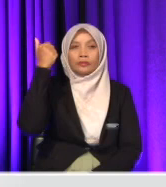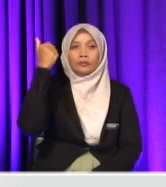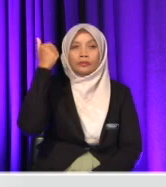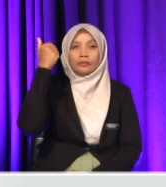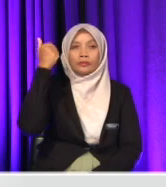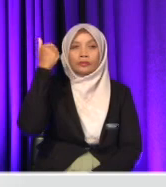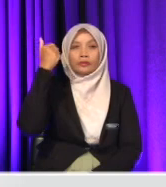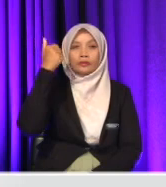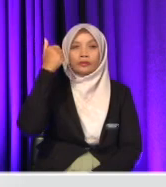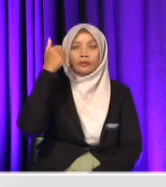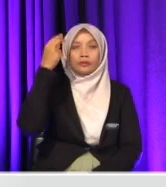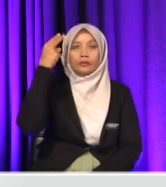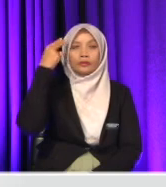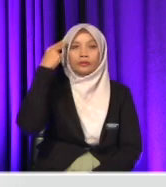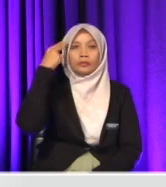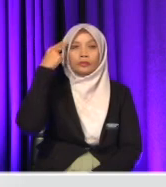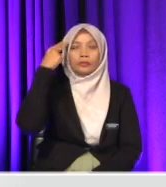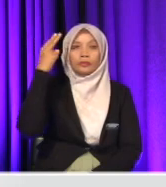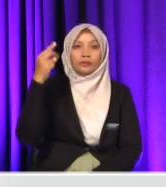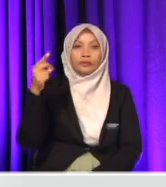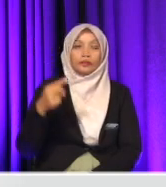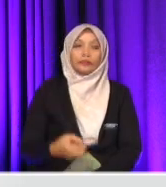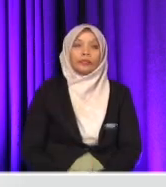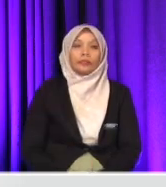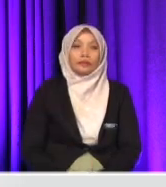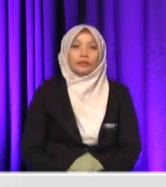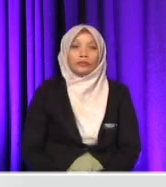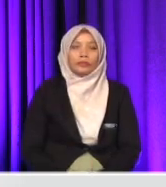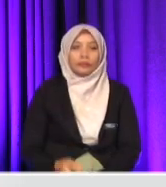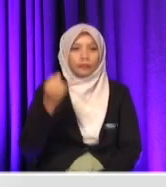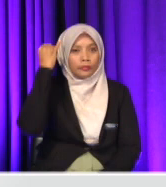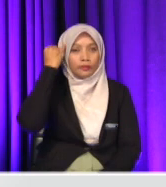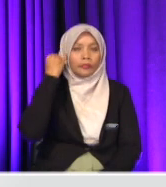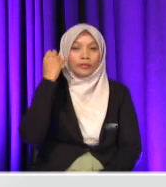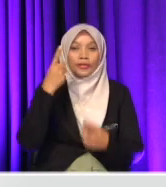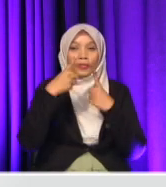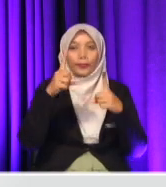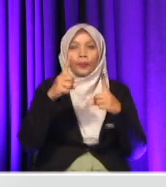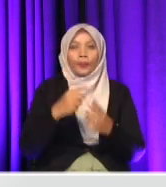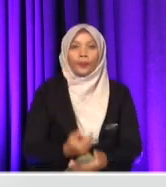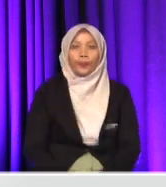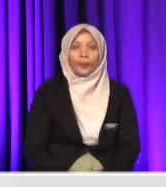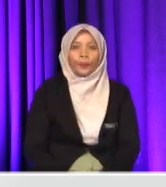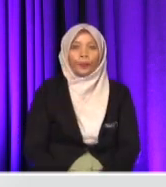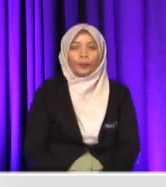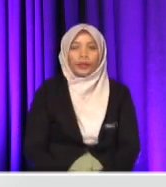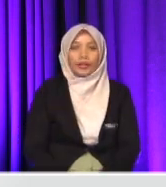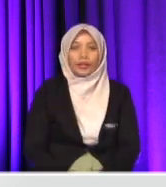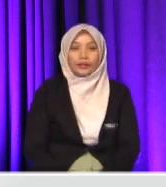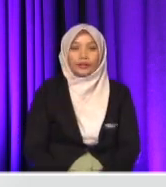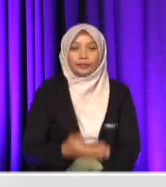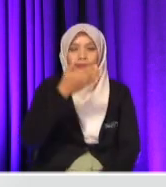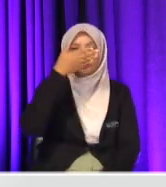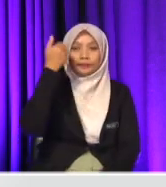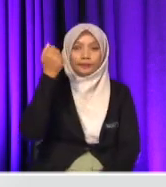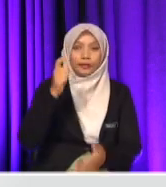agak-agaknya. Oh, Iman nak jawab lagi. Okey. Kenapa, Man? Oh, okey, Iman bagi laluan. Okey. Afiq Aziz. Okey. Sebab kenapa?